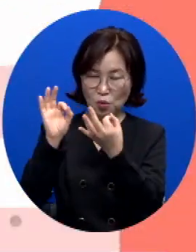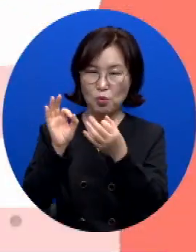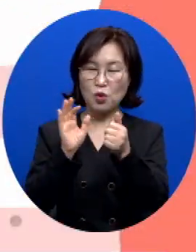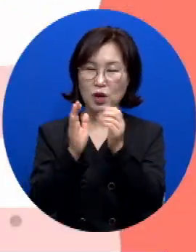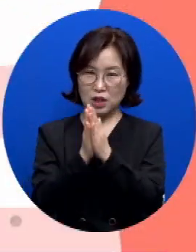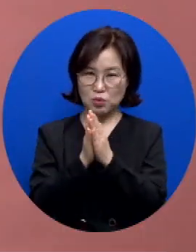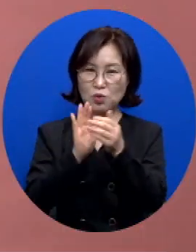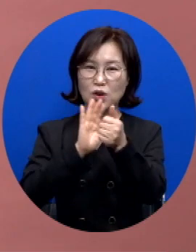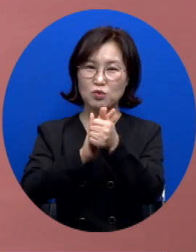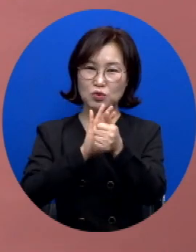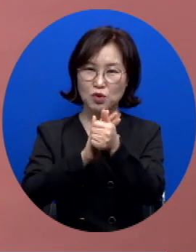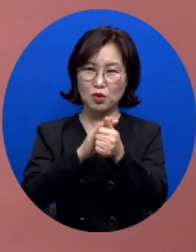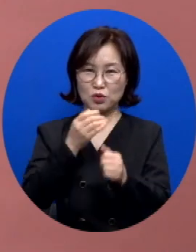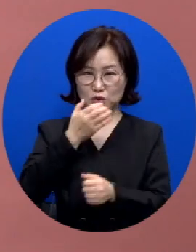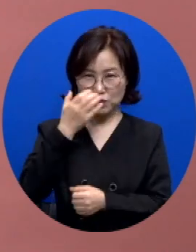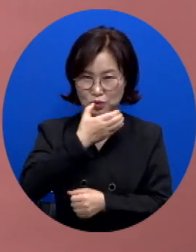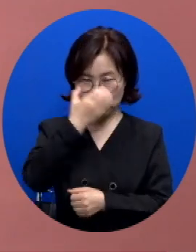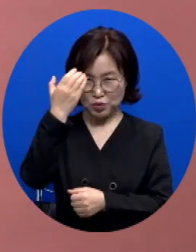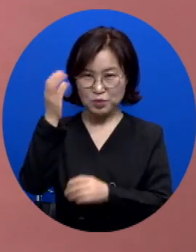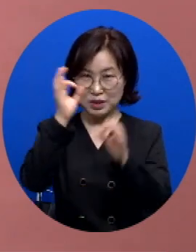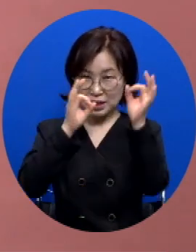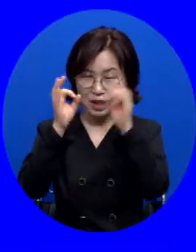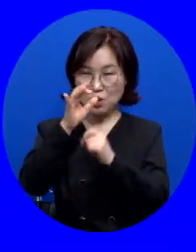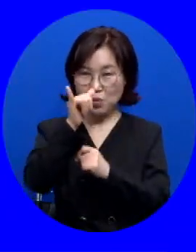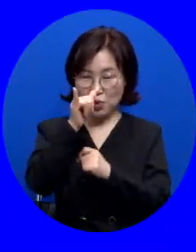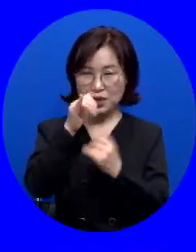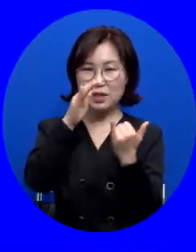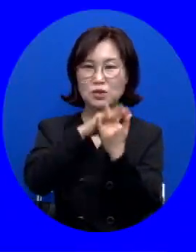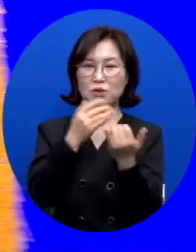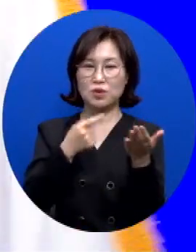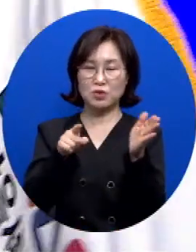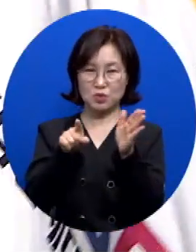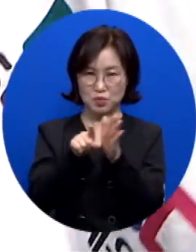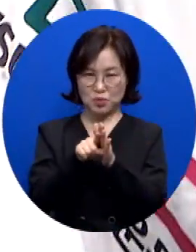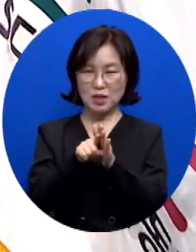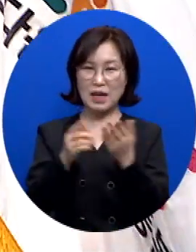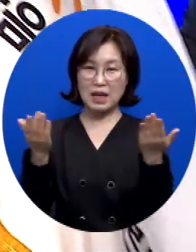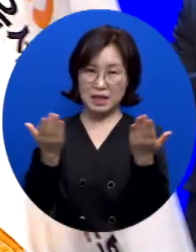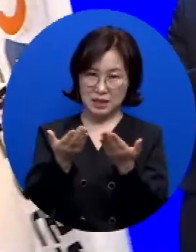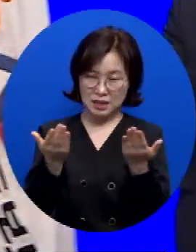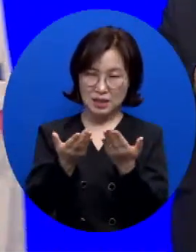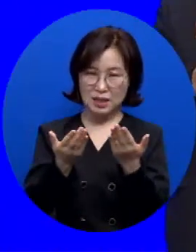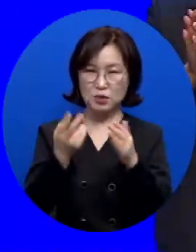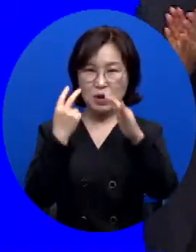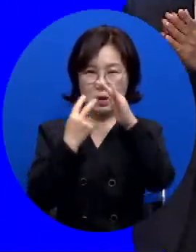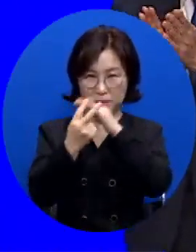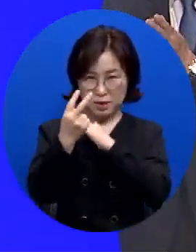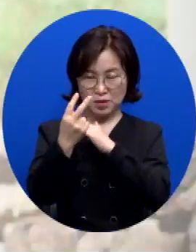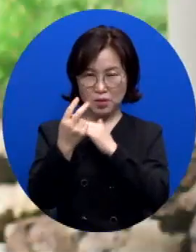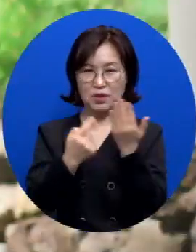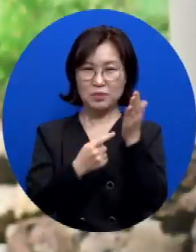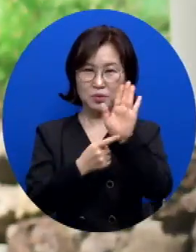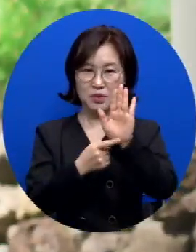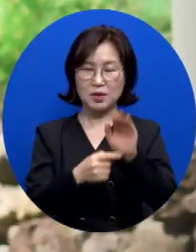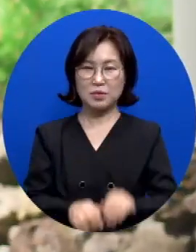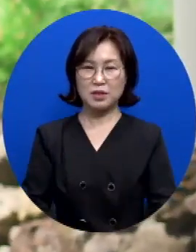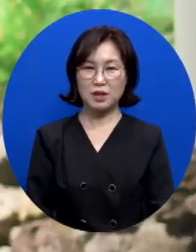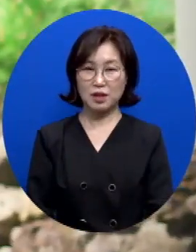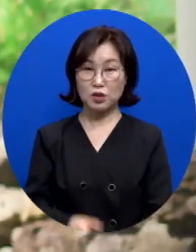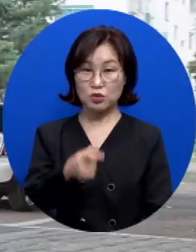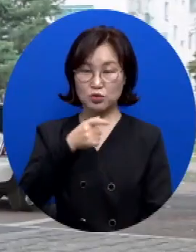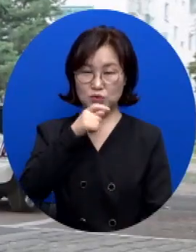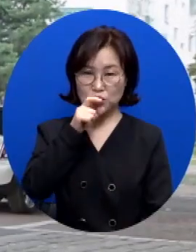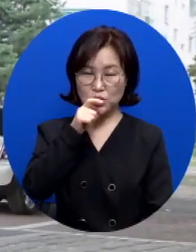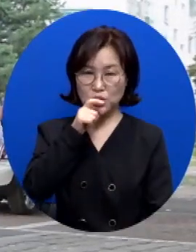힘으로 새로운 꿈을 찾고 있는 다음 세대를 위한 CTS의 사역과 그 비전을 공유합니다. 수요일에는